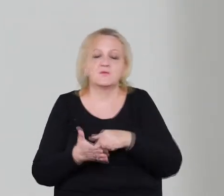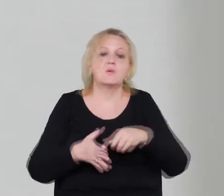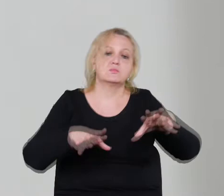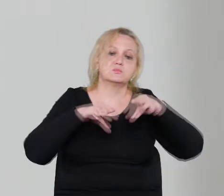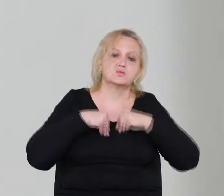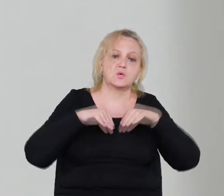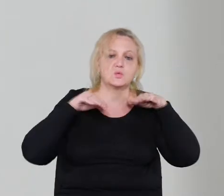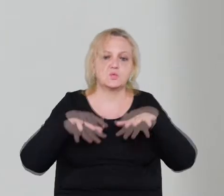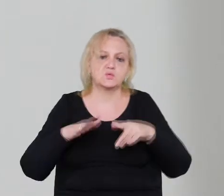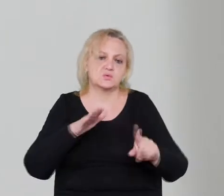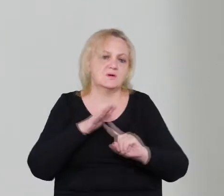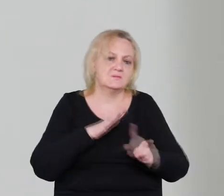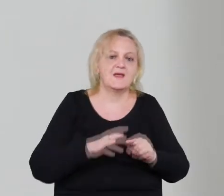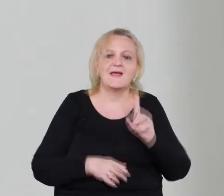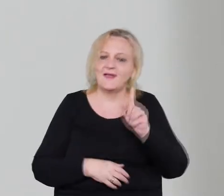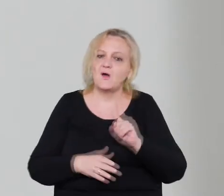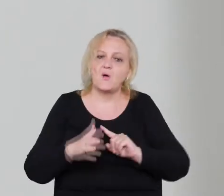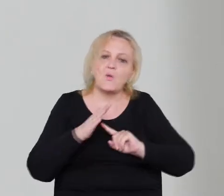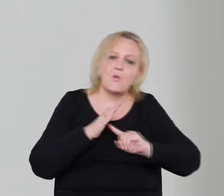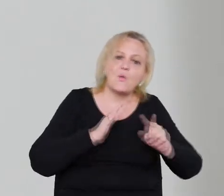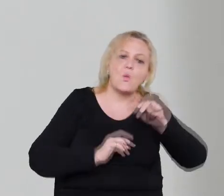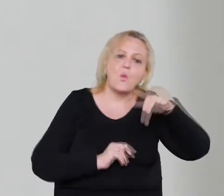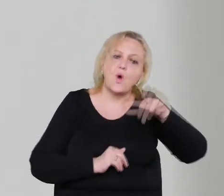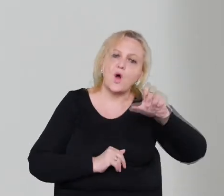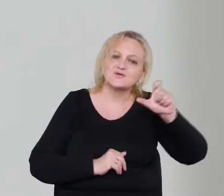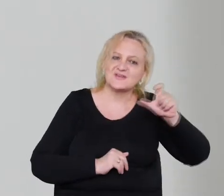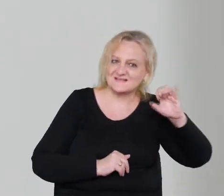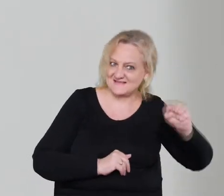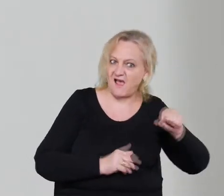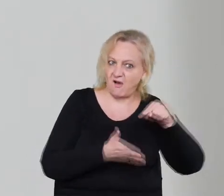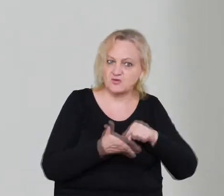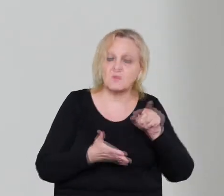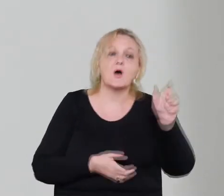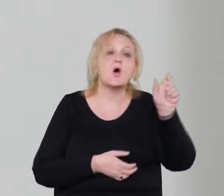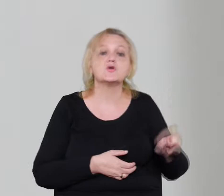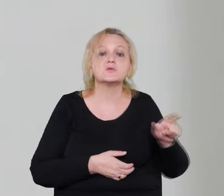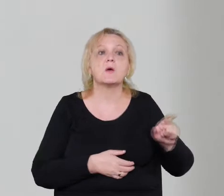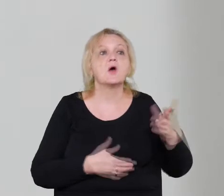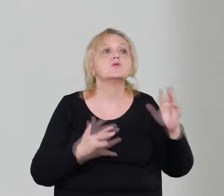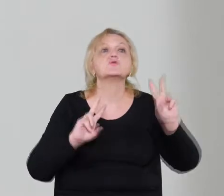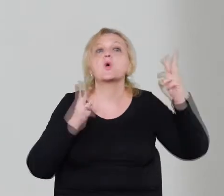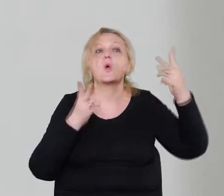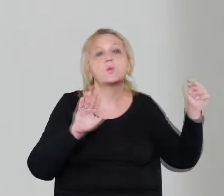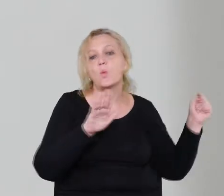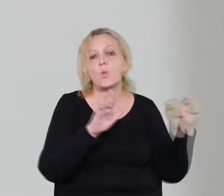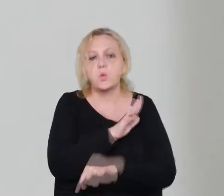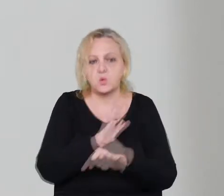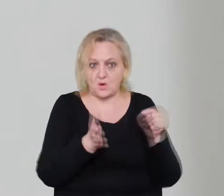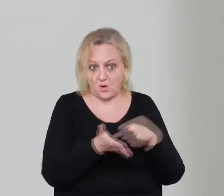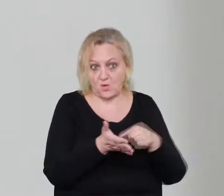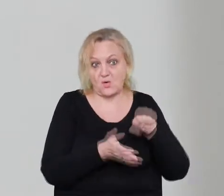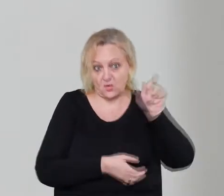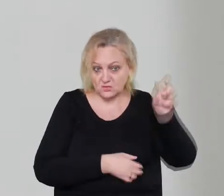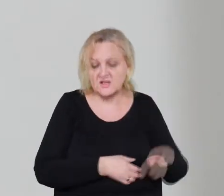przyjęliśmy bardzo dużo uchodźców nawet nie należy mylić na uchodźca jest pojęciem bardzo dobrze określonymi jest osoba która Skąd pochodzi tak sensie ucieka